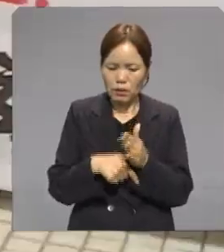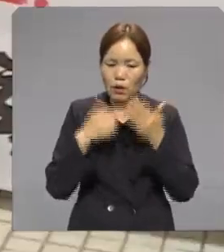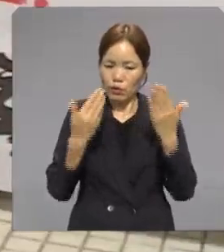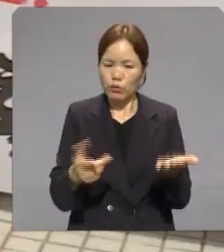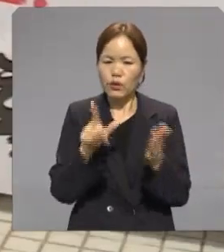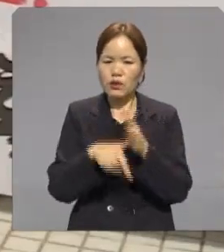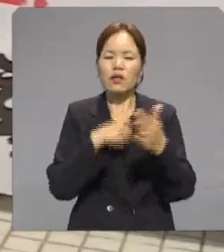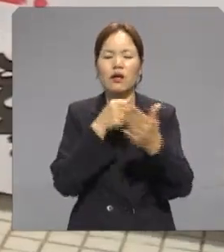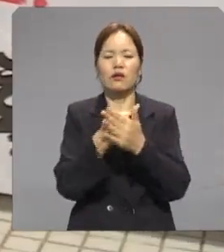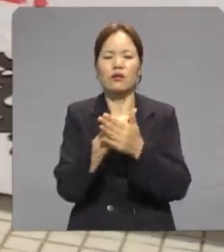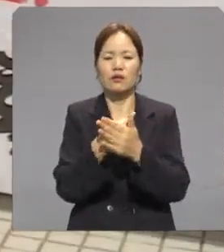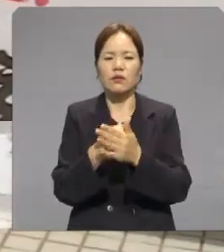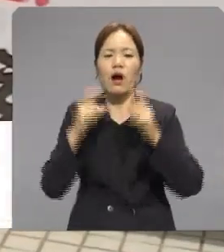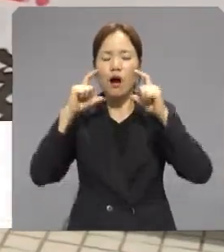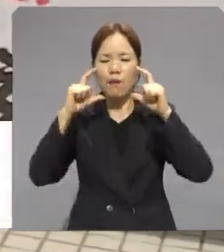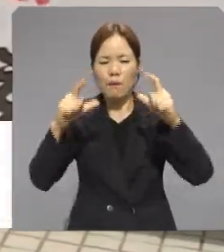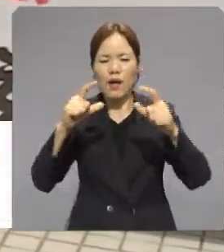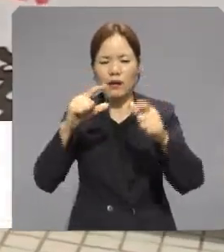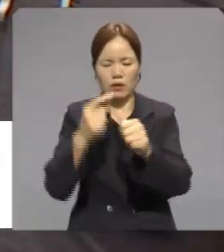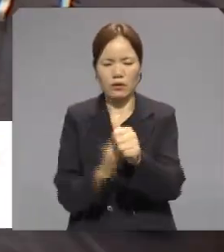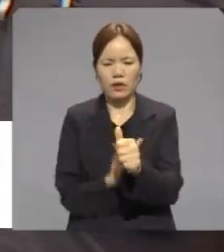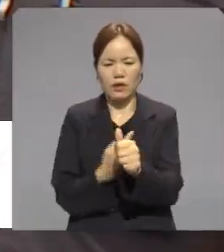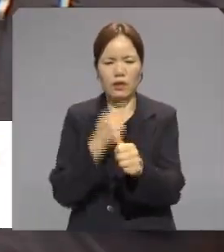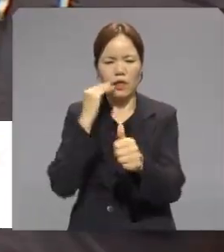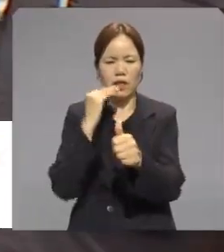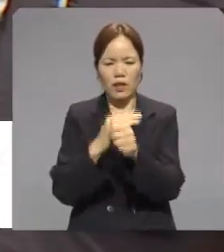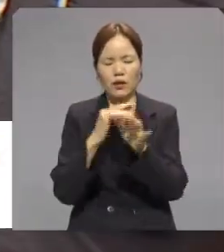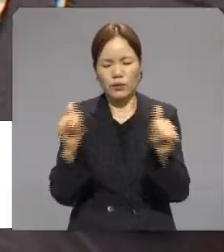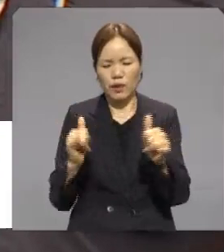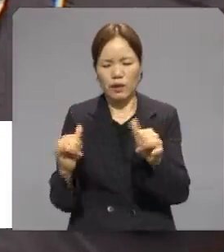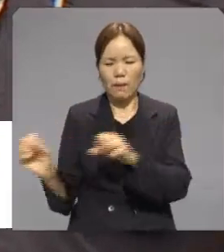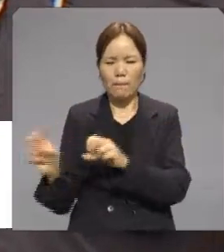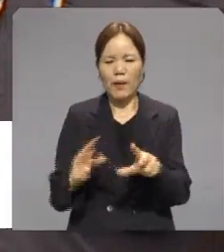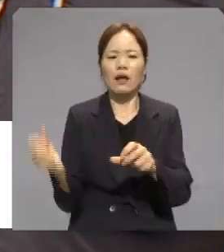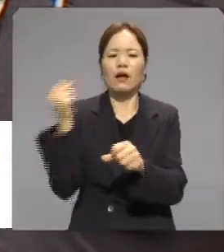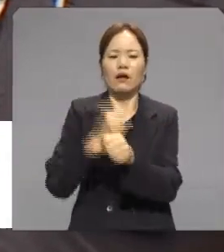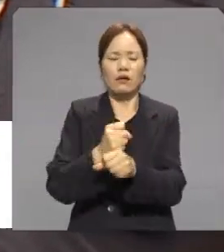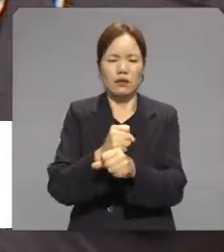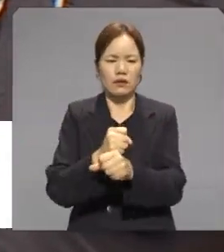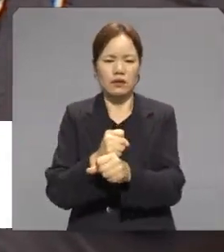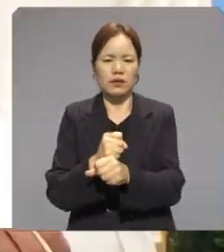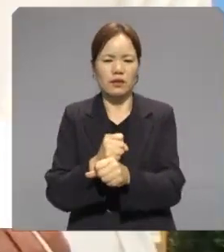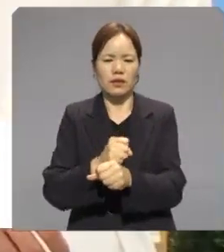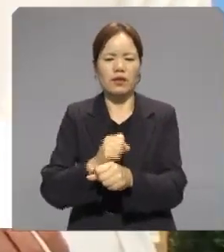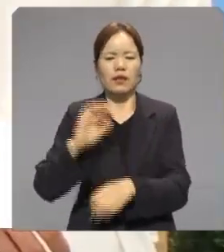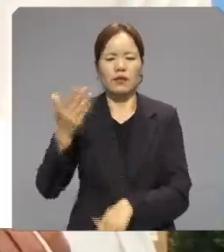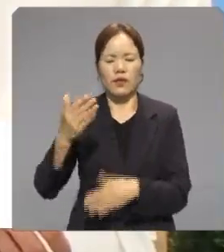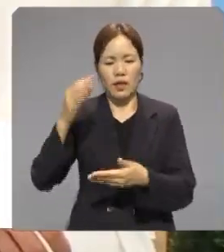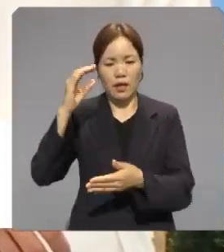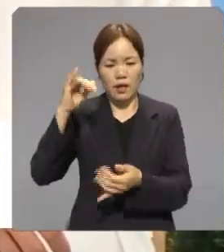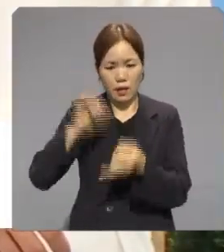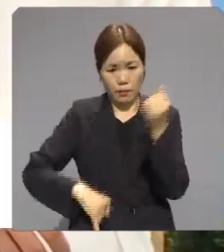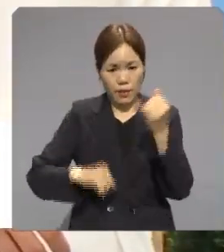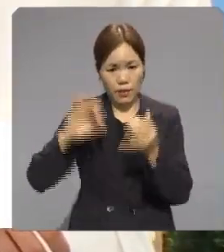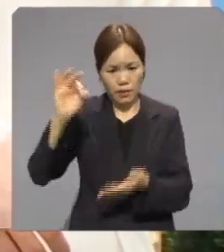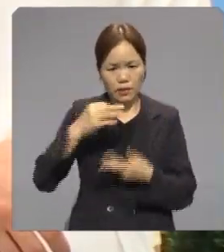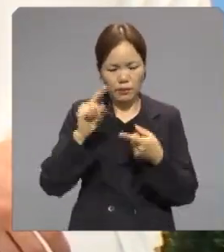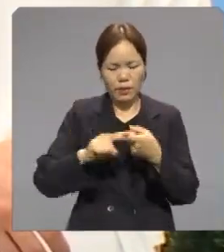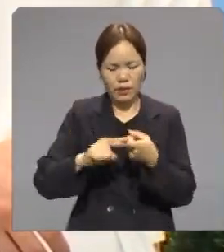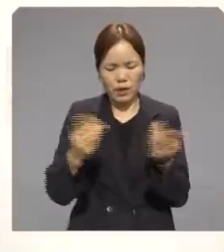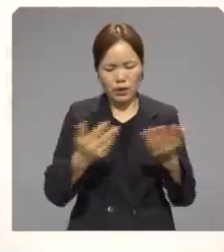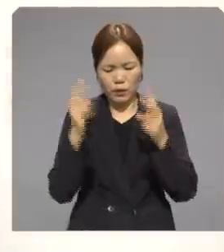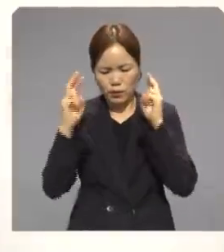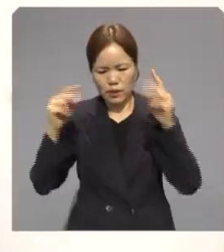인정됐습니다. 판결 확정에 따라 해고된 근로자들은 바로 복직 자격을 얻었습니다. 밀린 임금 문제에 대해 노사 협의도 진행될